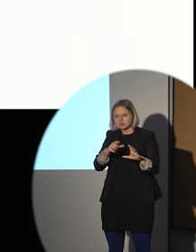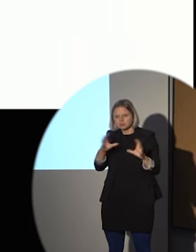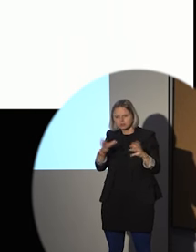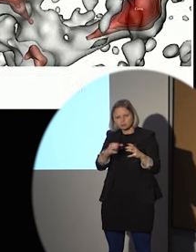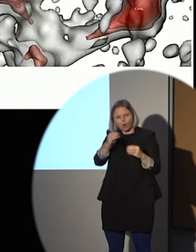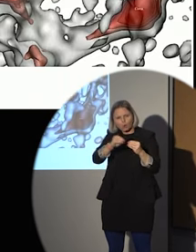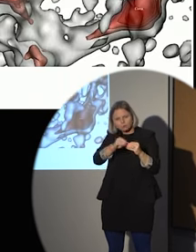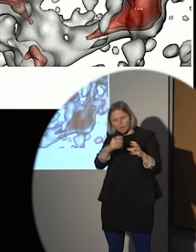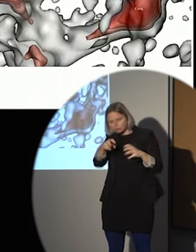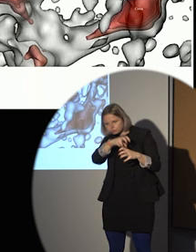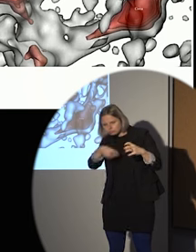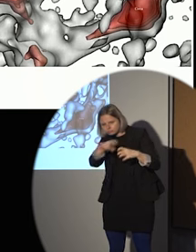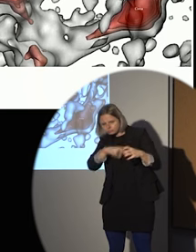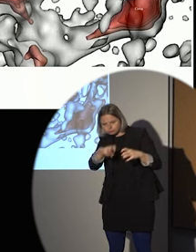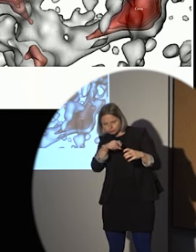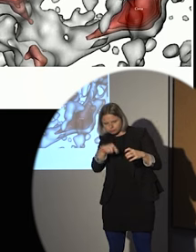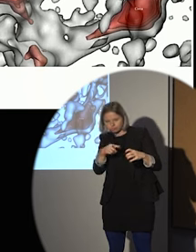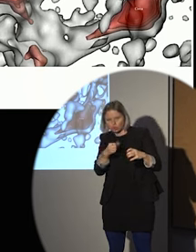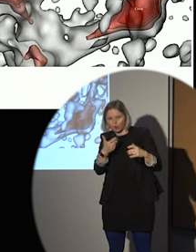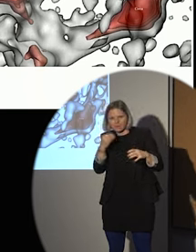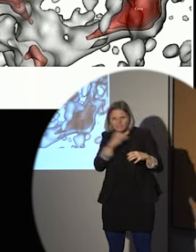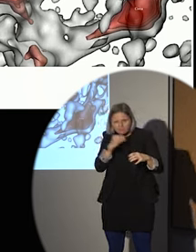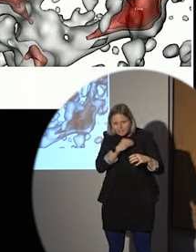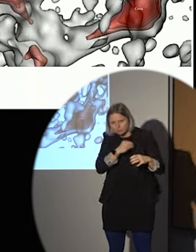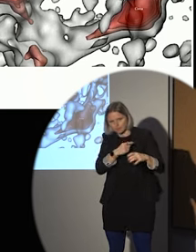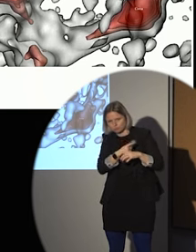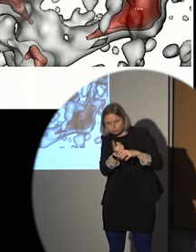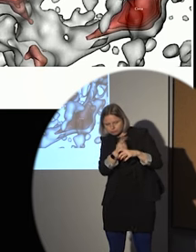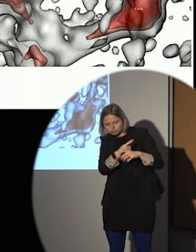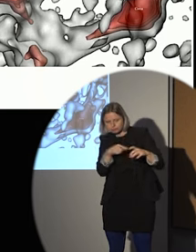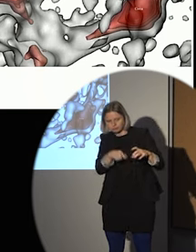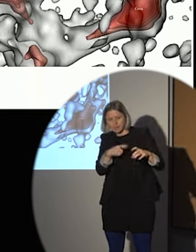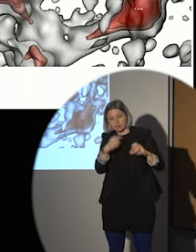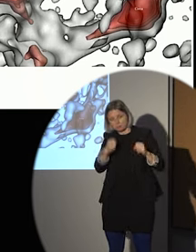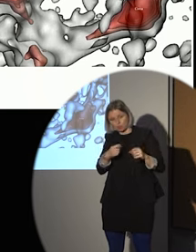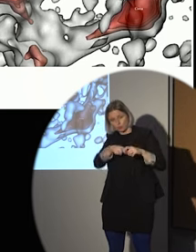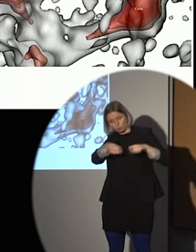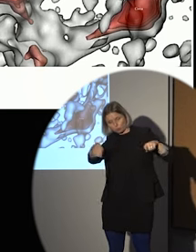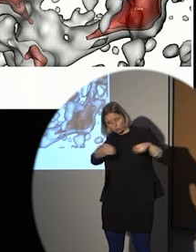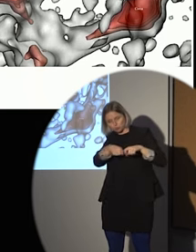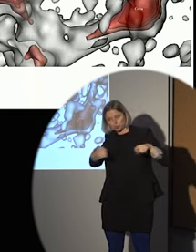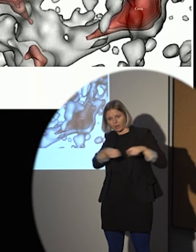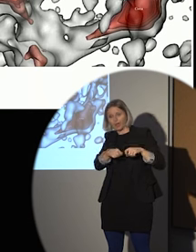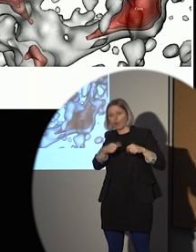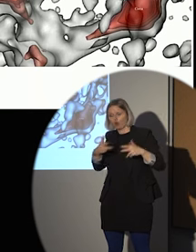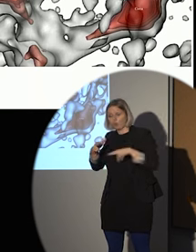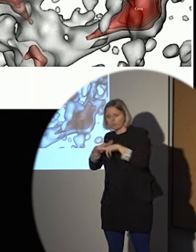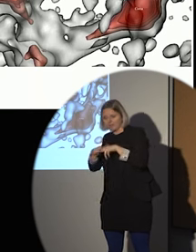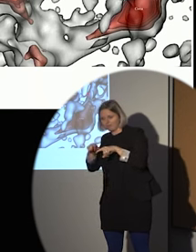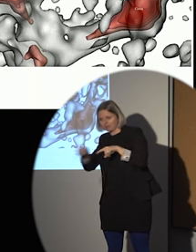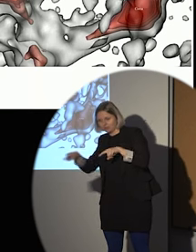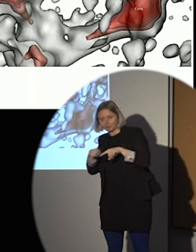objets, on était capable de mesurer la densité et on a retrouvé à nouveau des vides et puis des grands filaments qui sont dessinés ici.